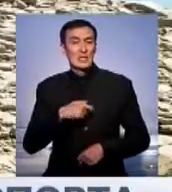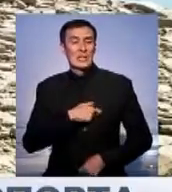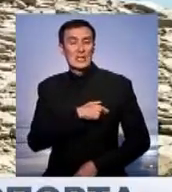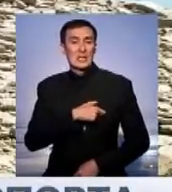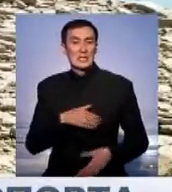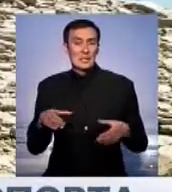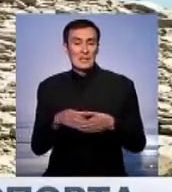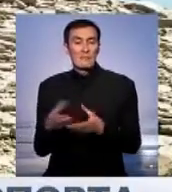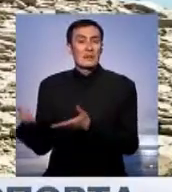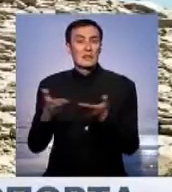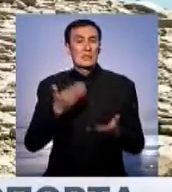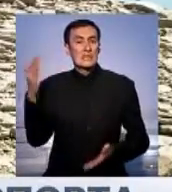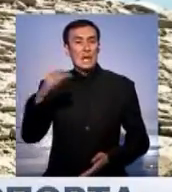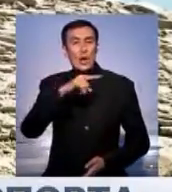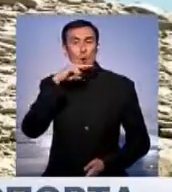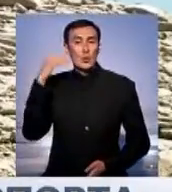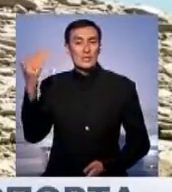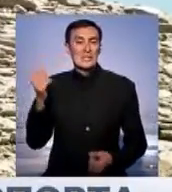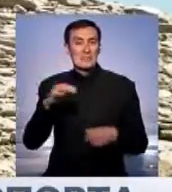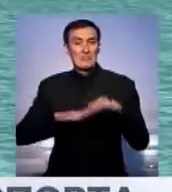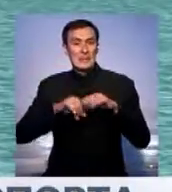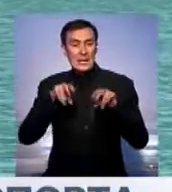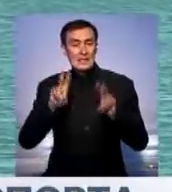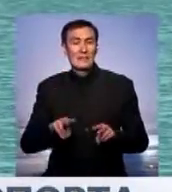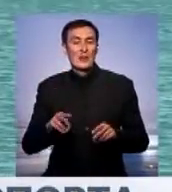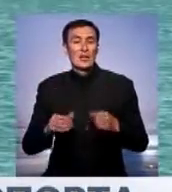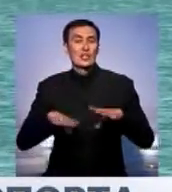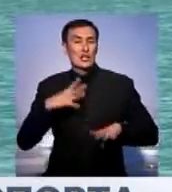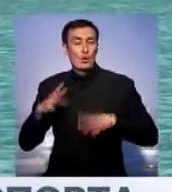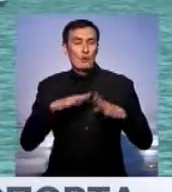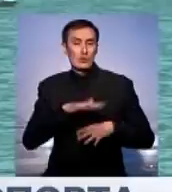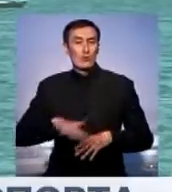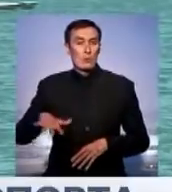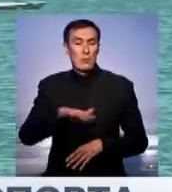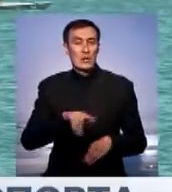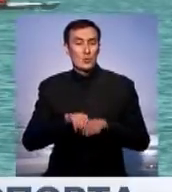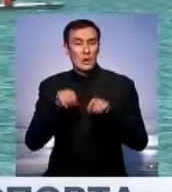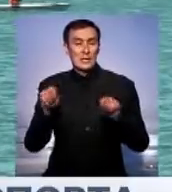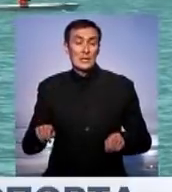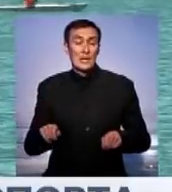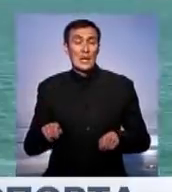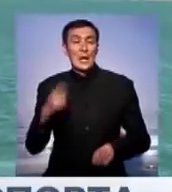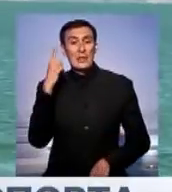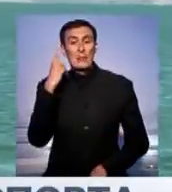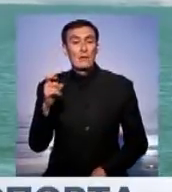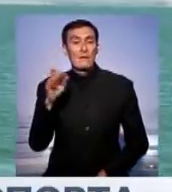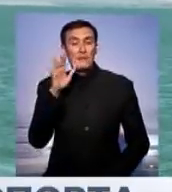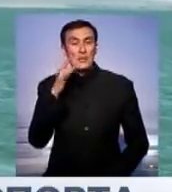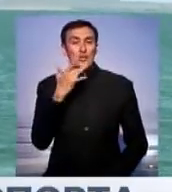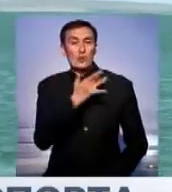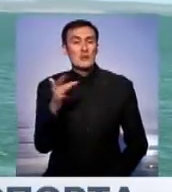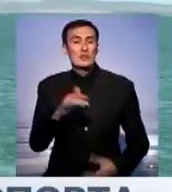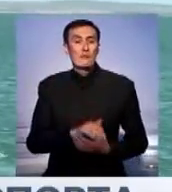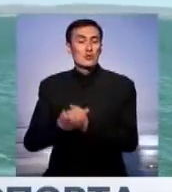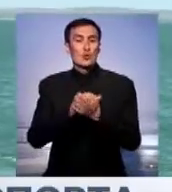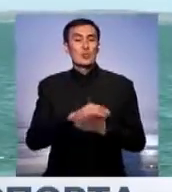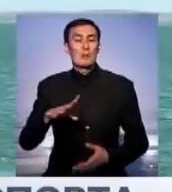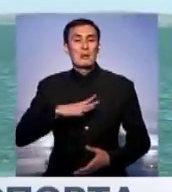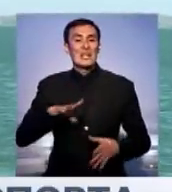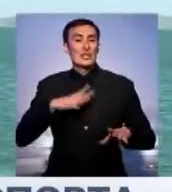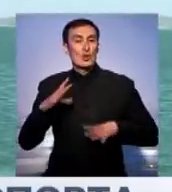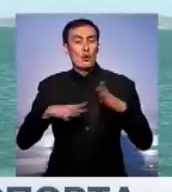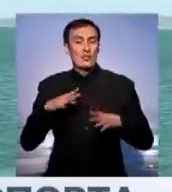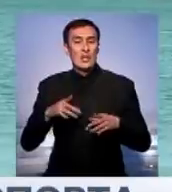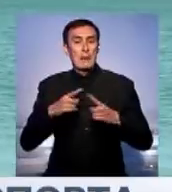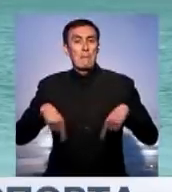состав, пригласить российских специалистов, открыть тренировочную базу на Шардаринском водохранилище. Напомню, во времена Советского Союза там была